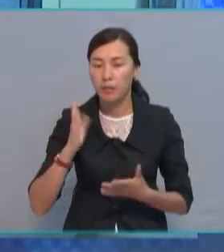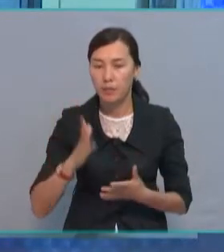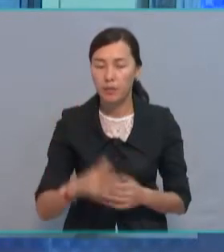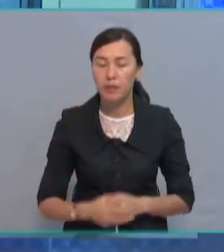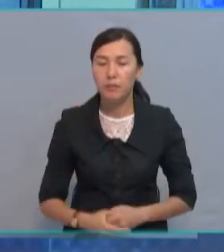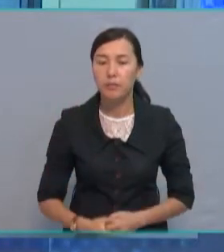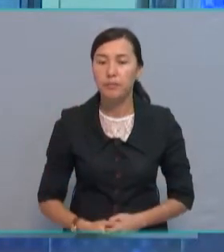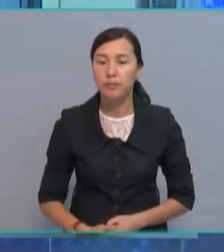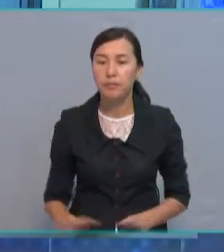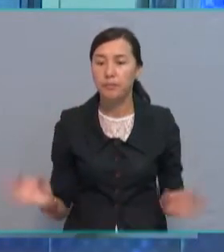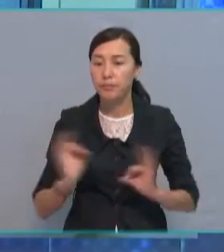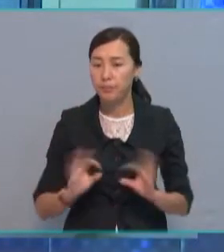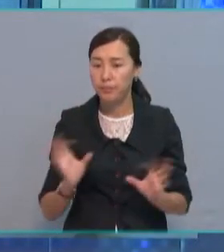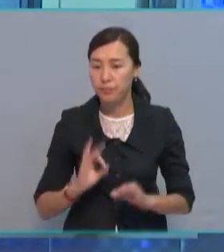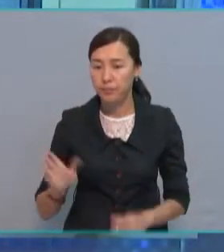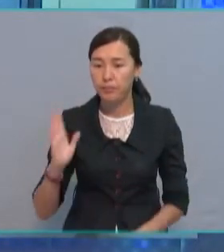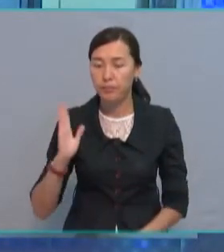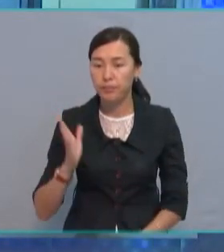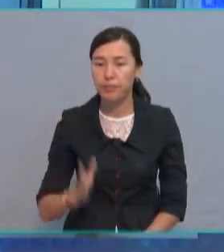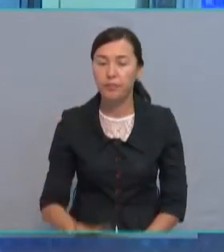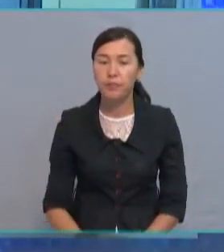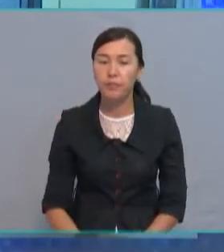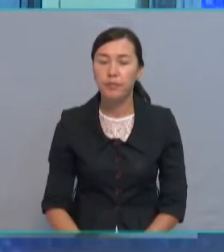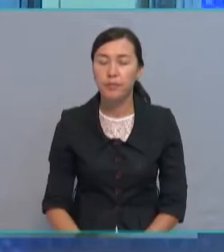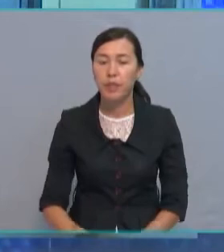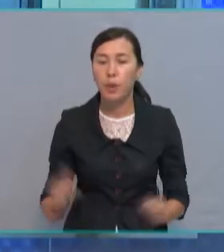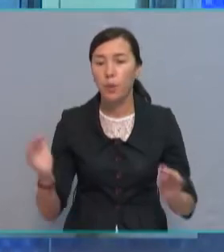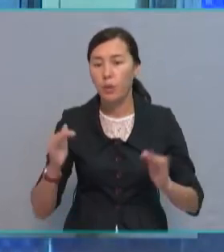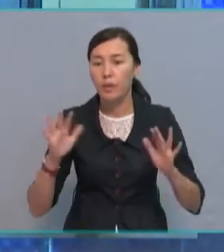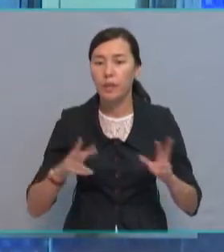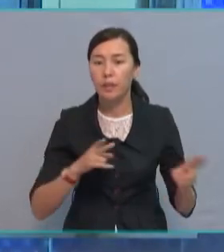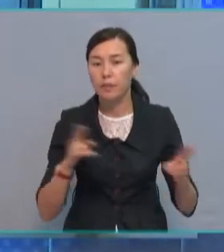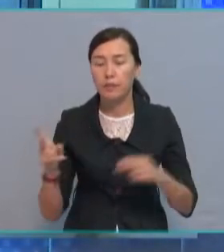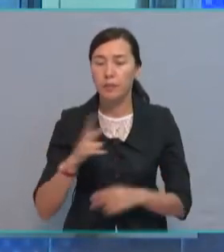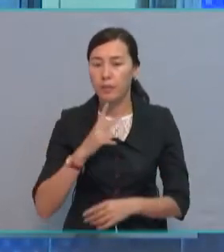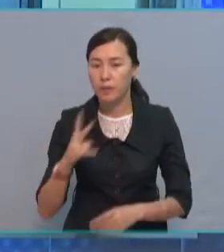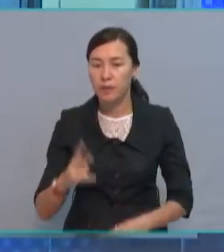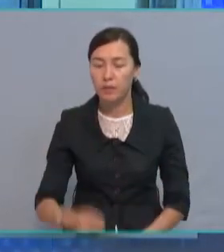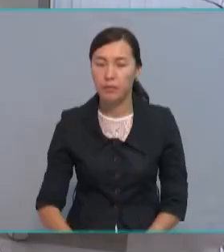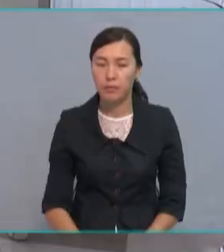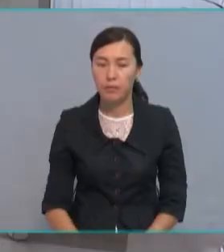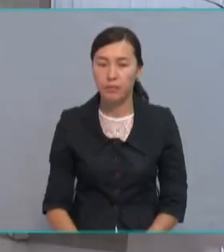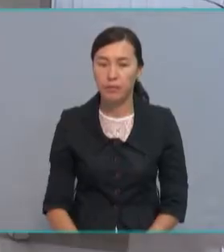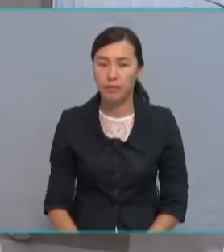болмақ? Әріптесім Майдана Қуанышқызы қаламыздағы орта арнаулы білім беретін оқу орындарын аралап көрген еді.